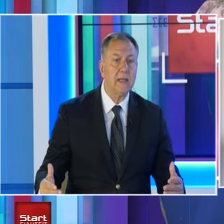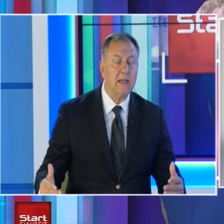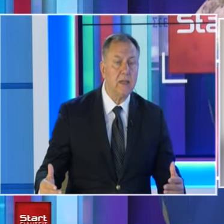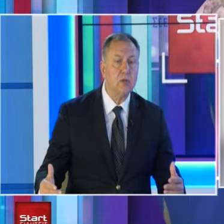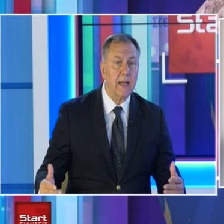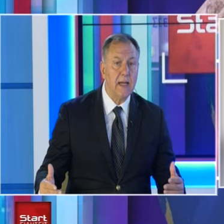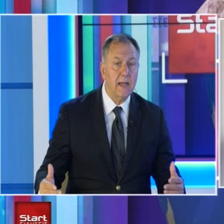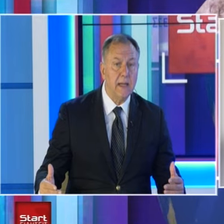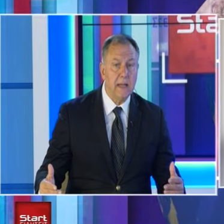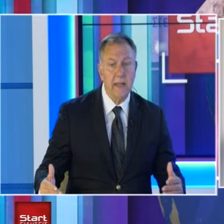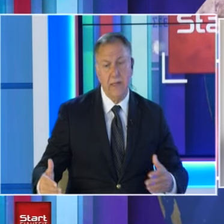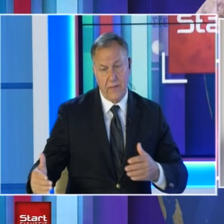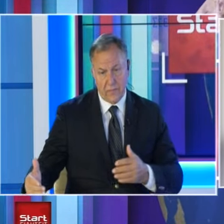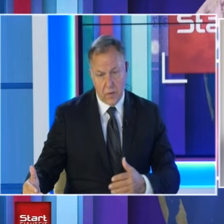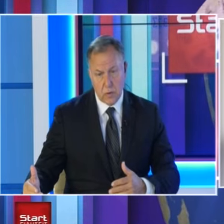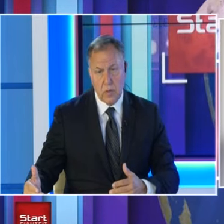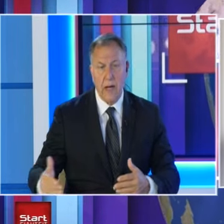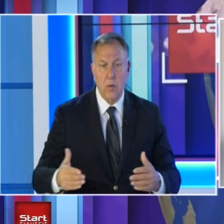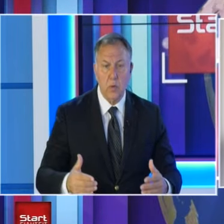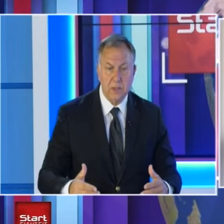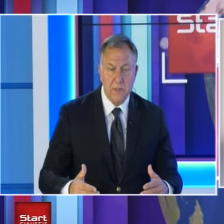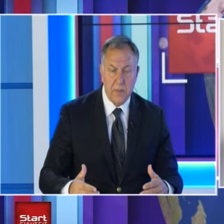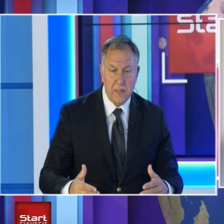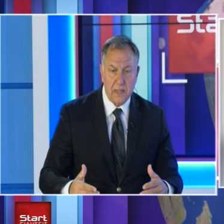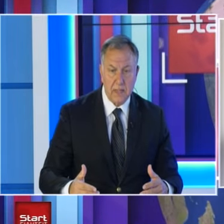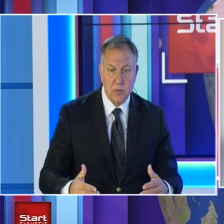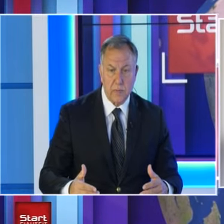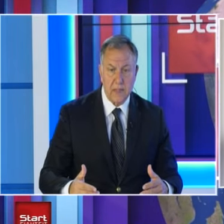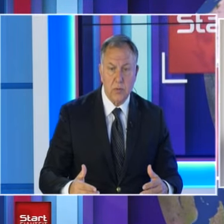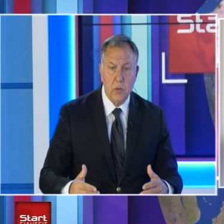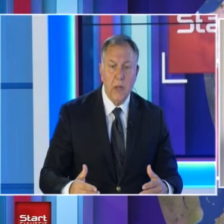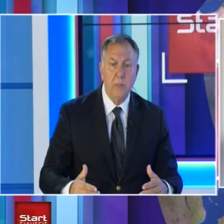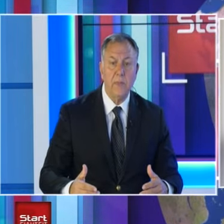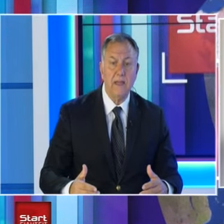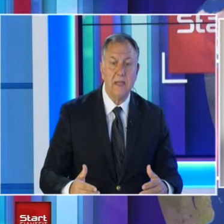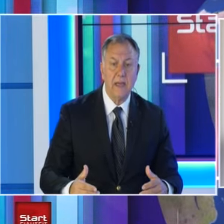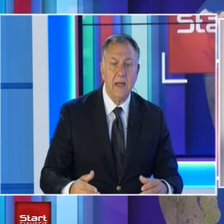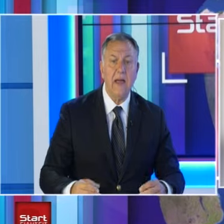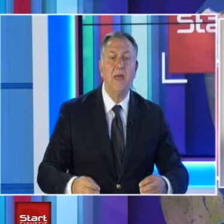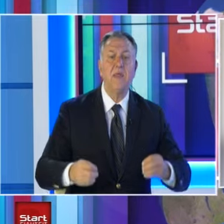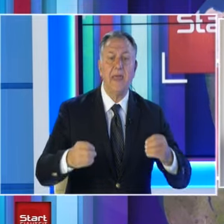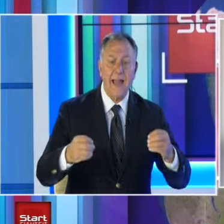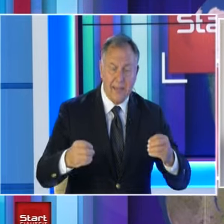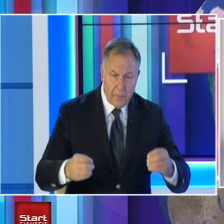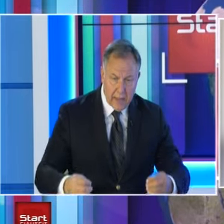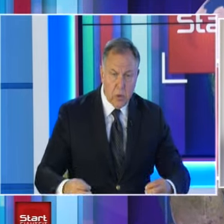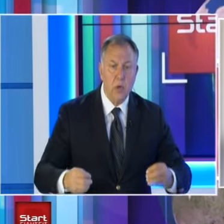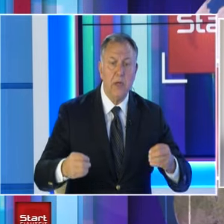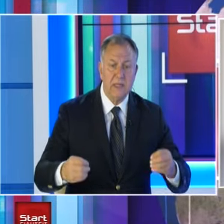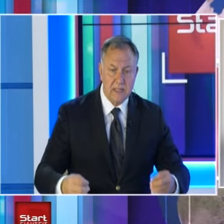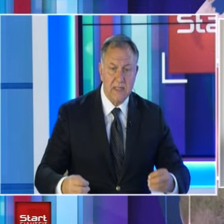όλα εξελίσσονται καλά. Και βεβαίως ακολούθησε η περιπέτεια υγείας του πατέρα του, που μίλησε για να αποκαλυφθεί ένα